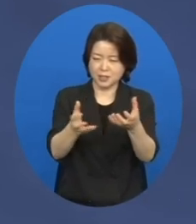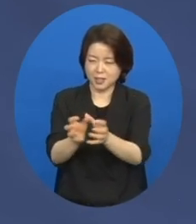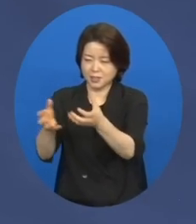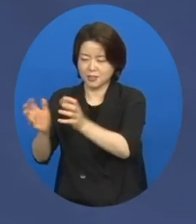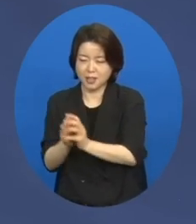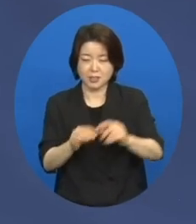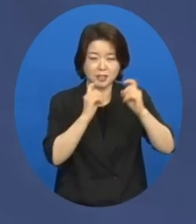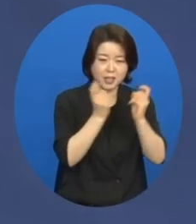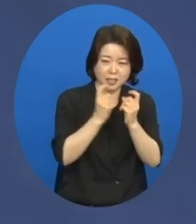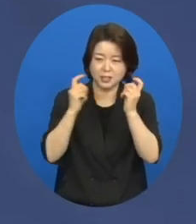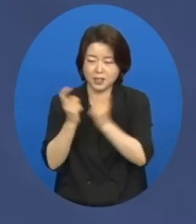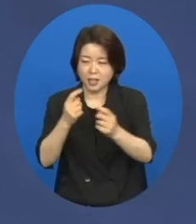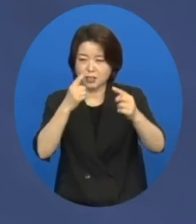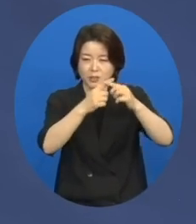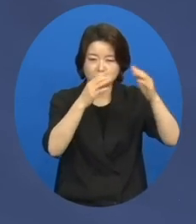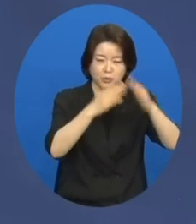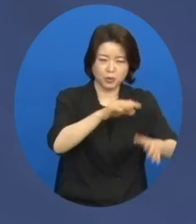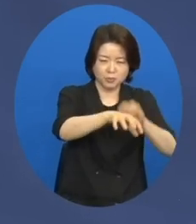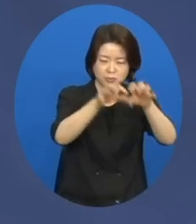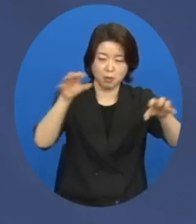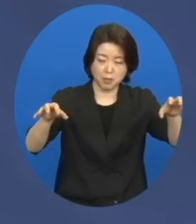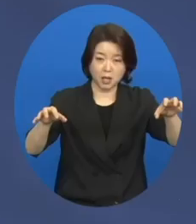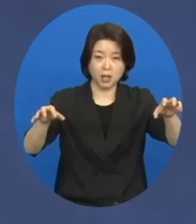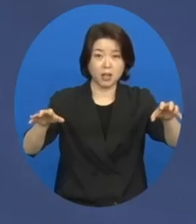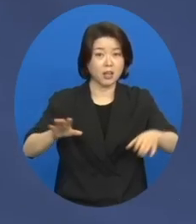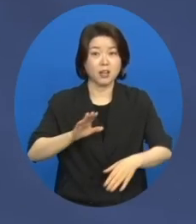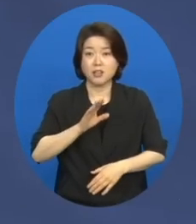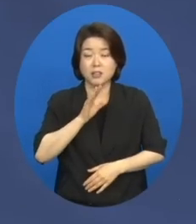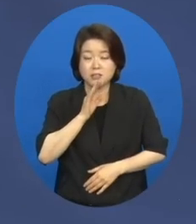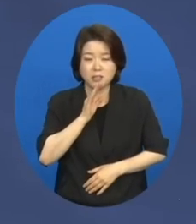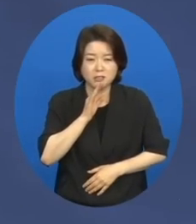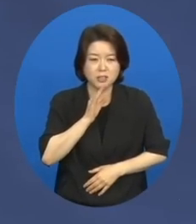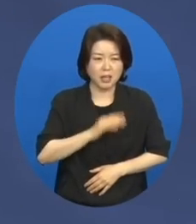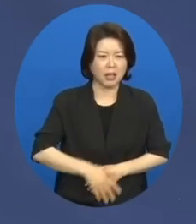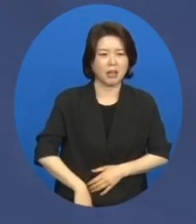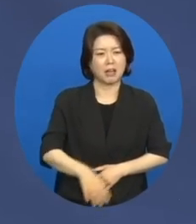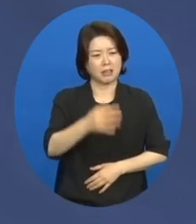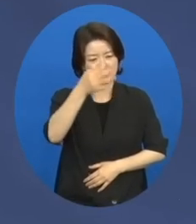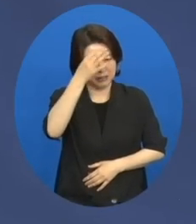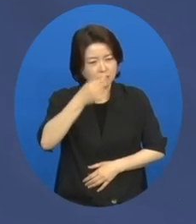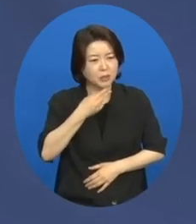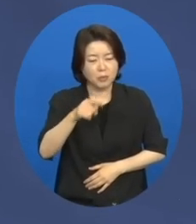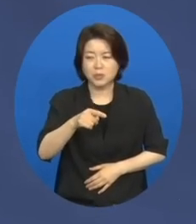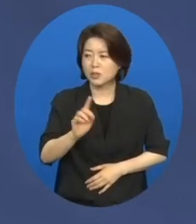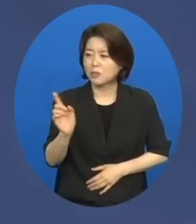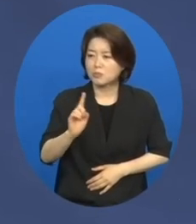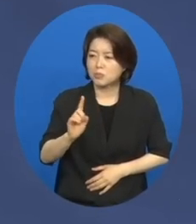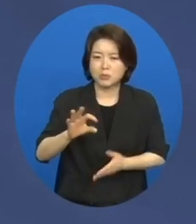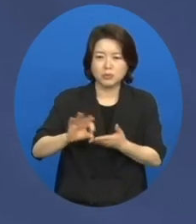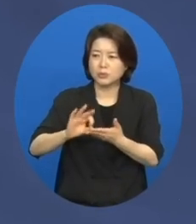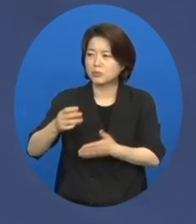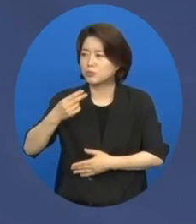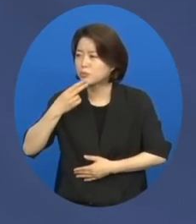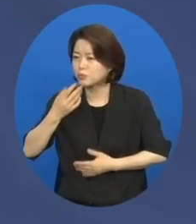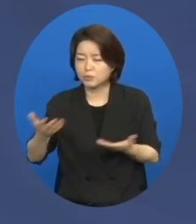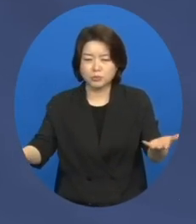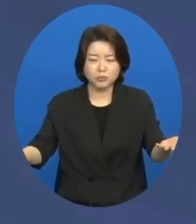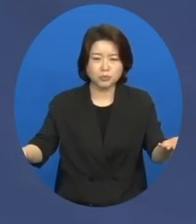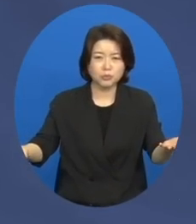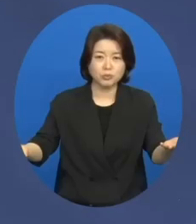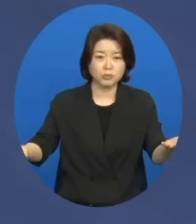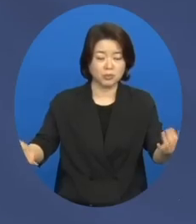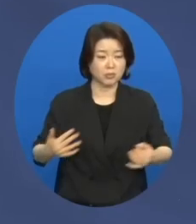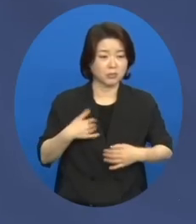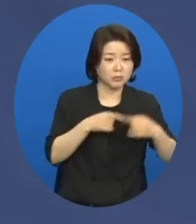교회가 있는데 진짜 재주 없는 사람들 몇 명이서 아무데도 써줄 데가 없어요. 그렇게 뭘 이렇다 할